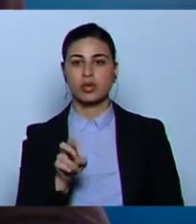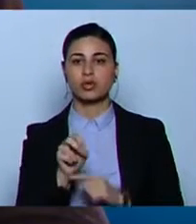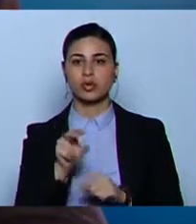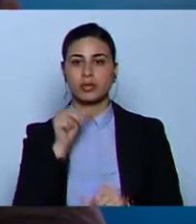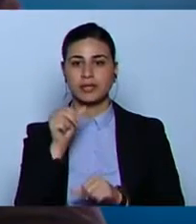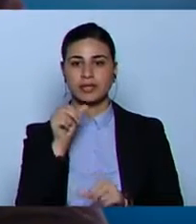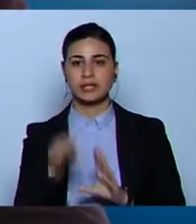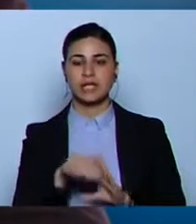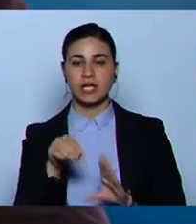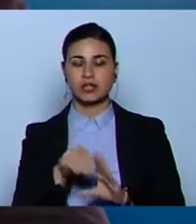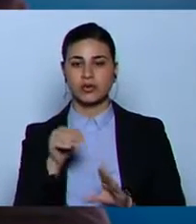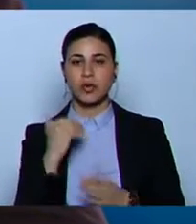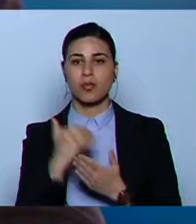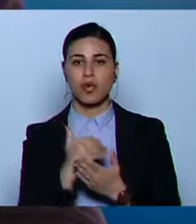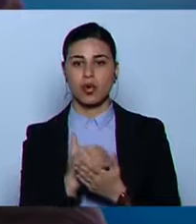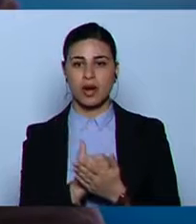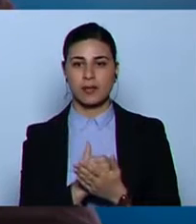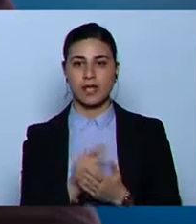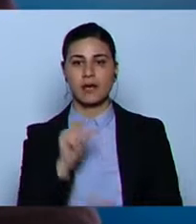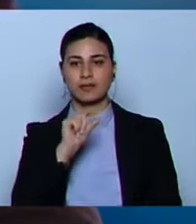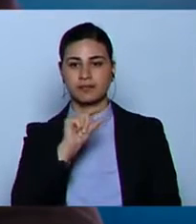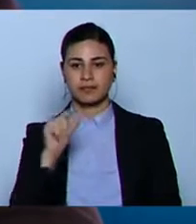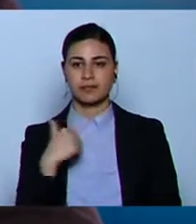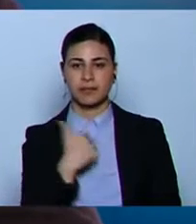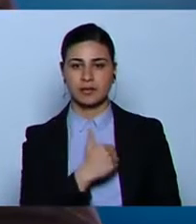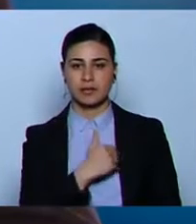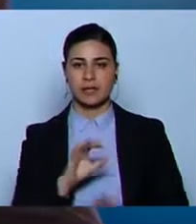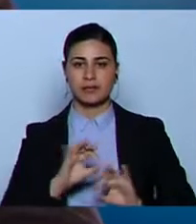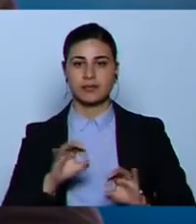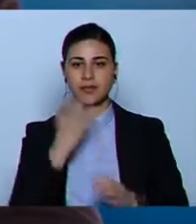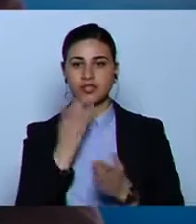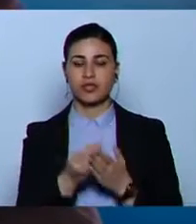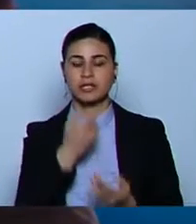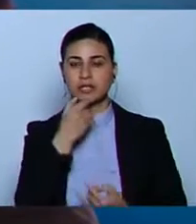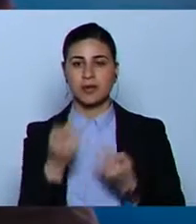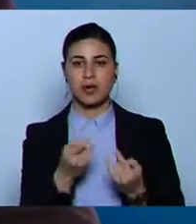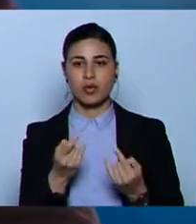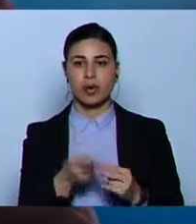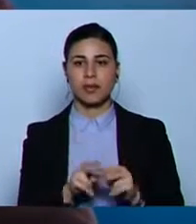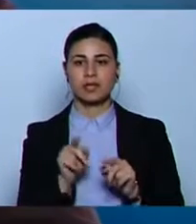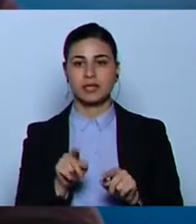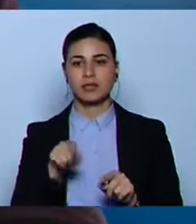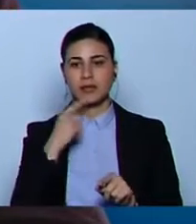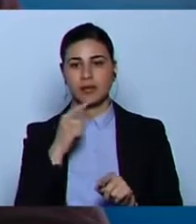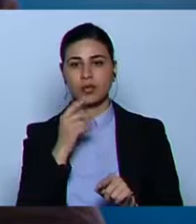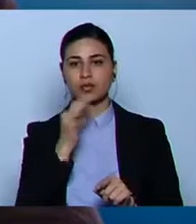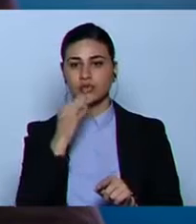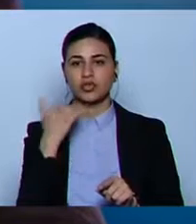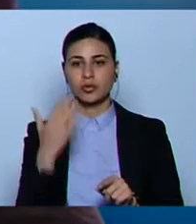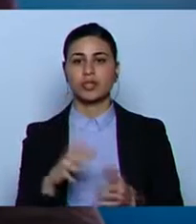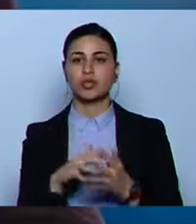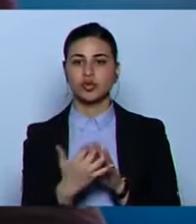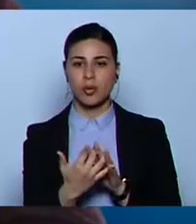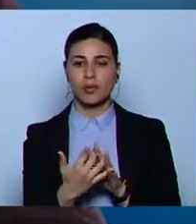2012 წლის საარჩევნო პროგრამიდან ამონარიც გავაცნობ კონკრეტულად ჩვენს მაყურებლებს. ეს გულისხმობს შემდეგ რამეს, რომ